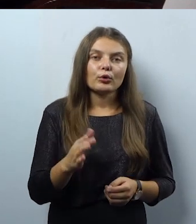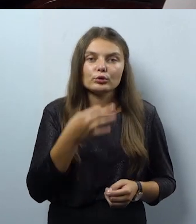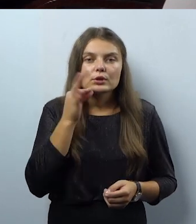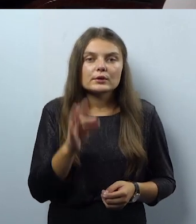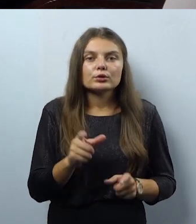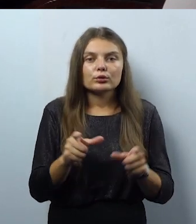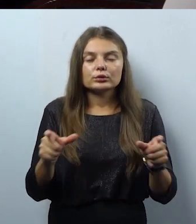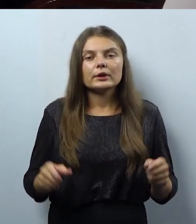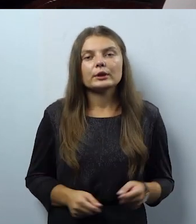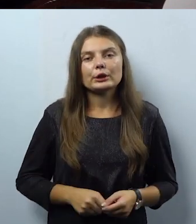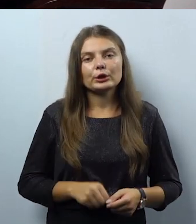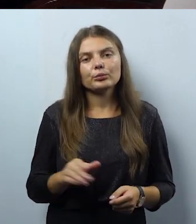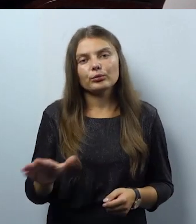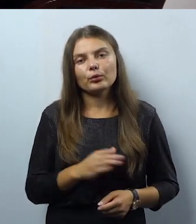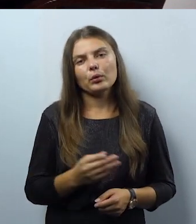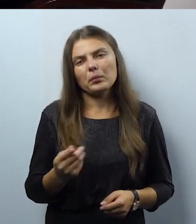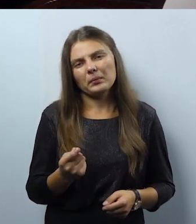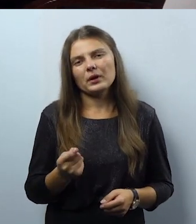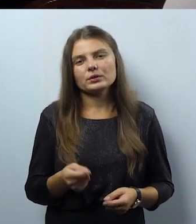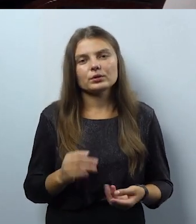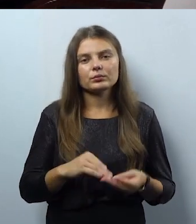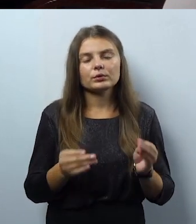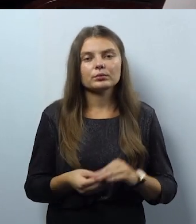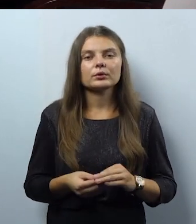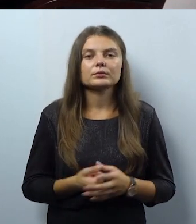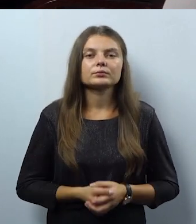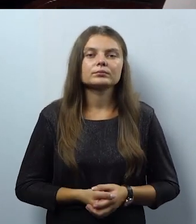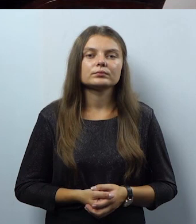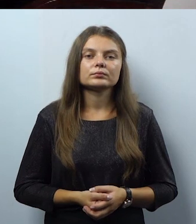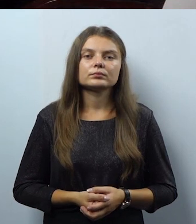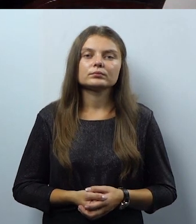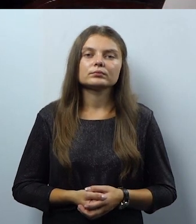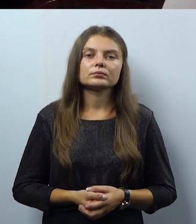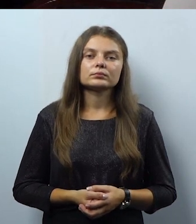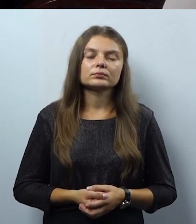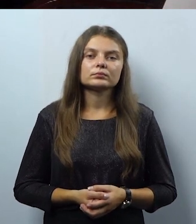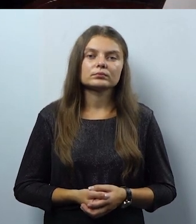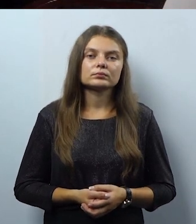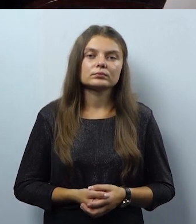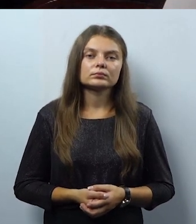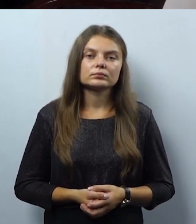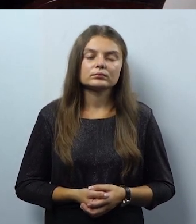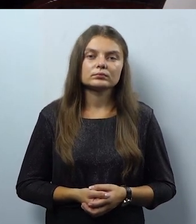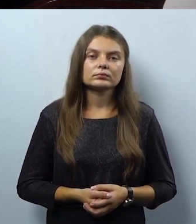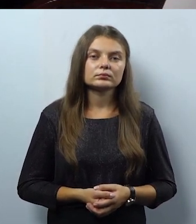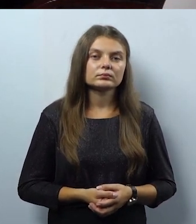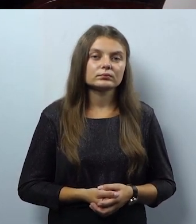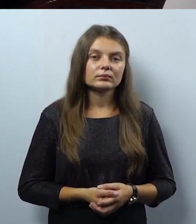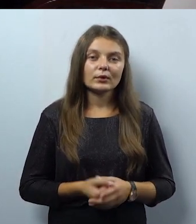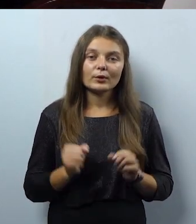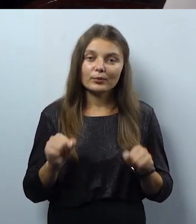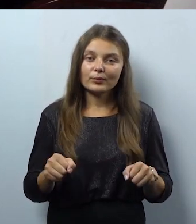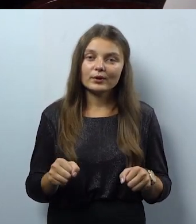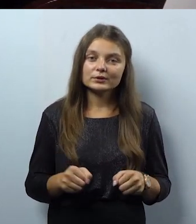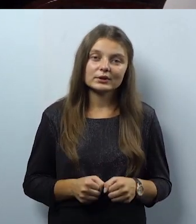він... Найменша проблема. Відповідно, нас і молодих фахівців є достатньо багато, які не можуть знайти собі робочі місця, правда? Ну, так.